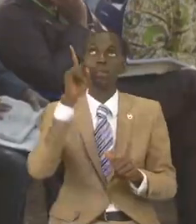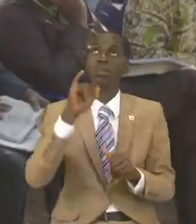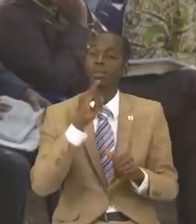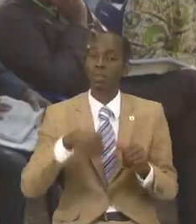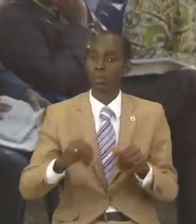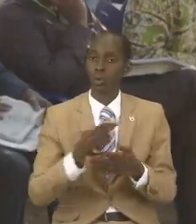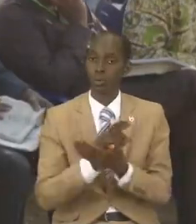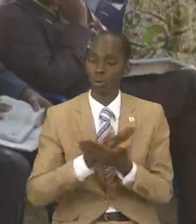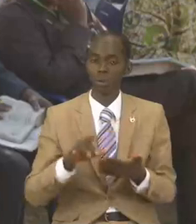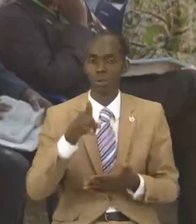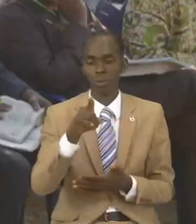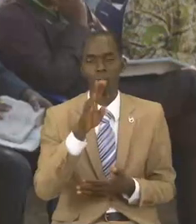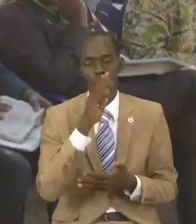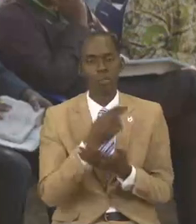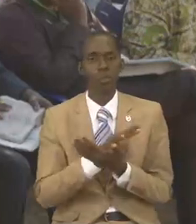saint.